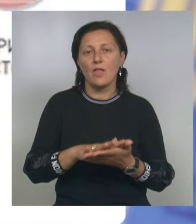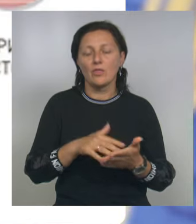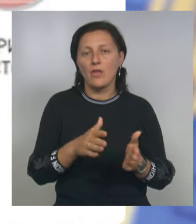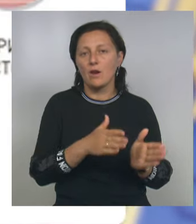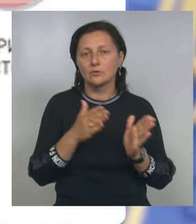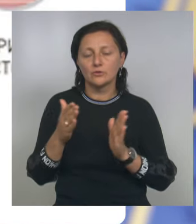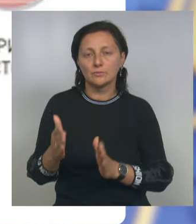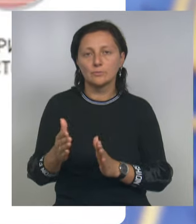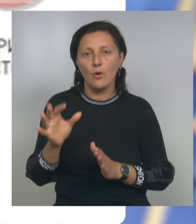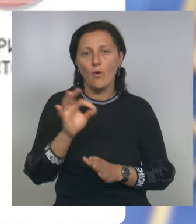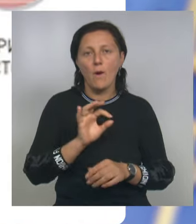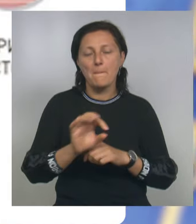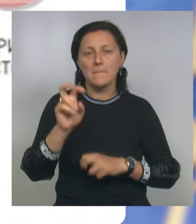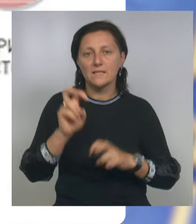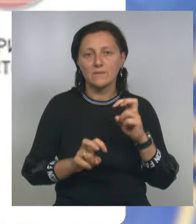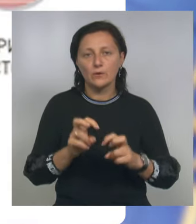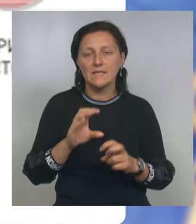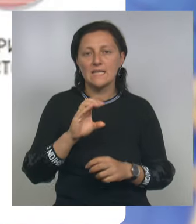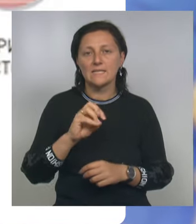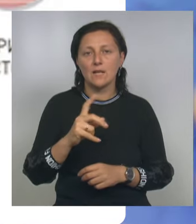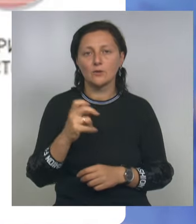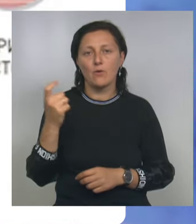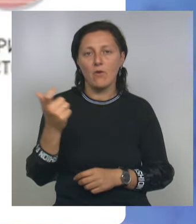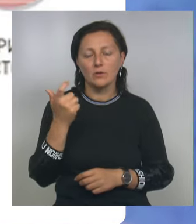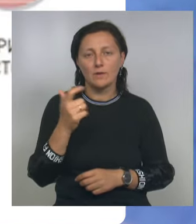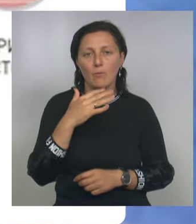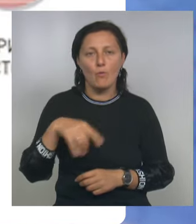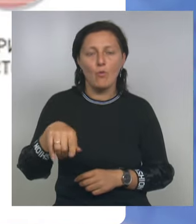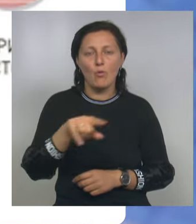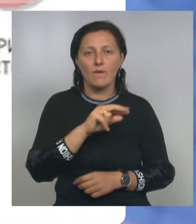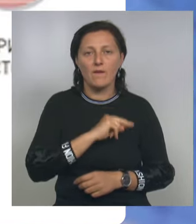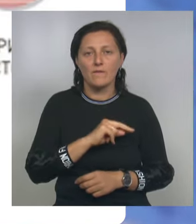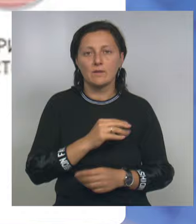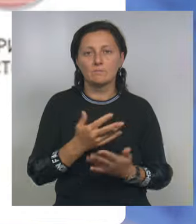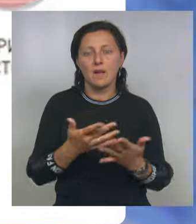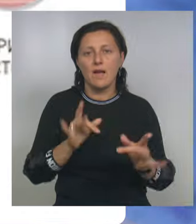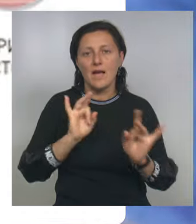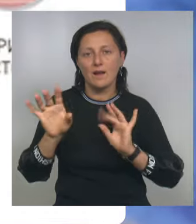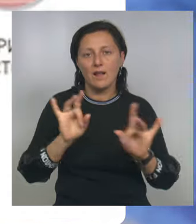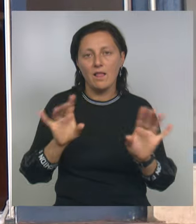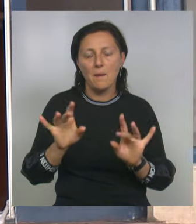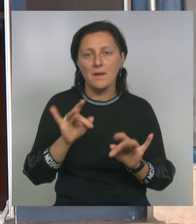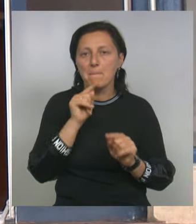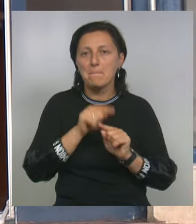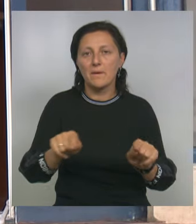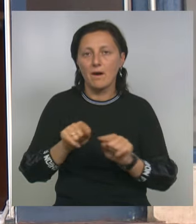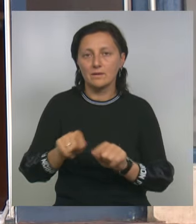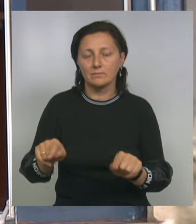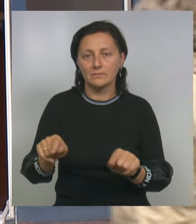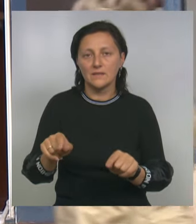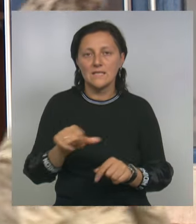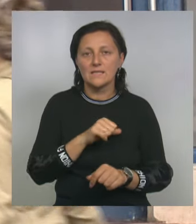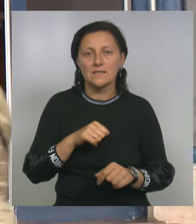работодатели в сфере производства, сырья и сельского хозяйства. Много вакансий для подростков в области маркетинга, рекламы и пиар. Самые высокие